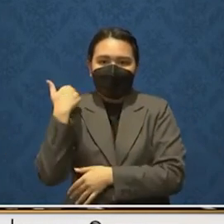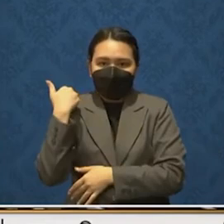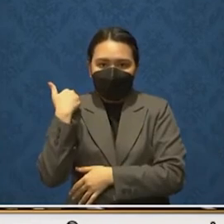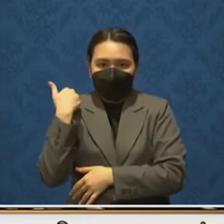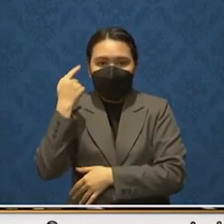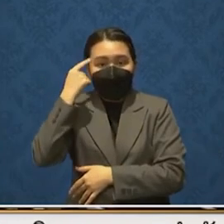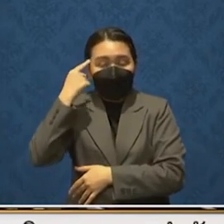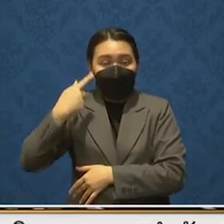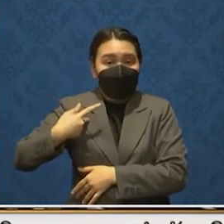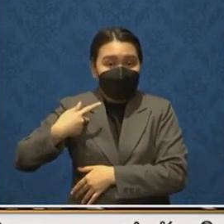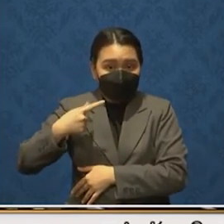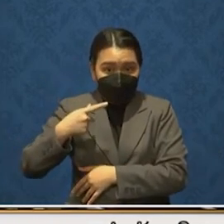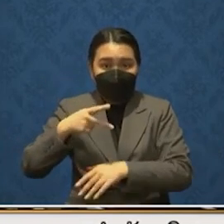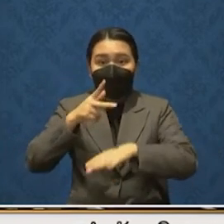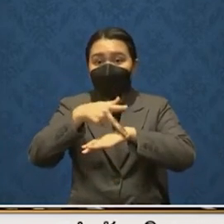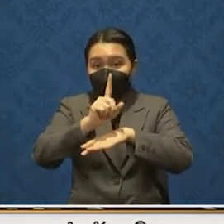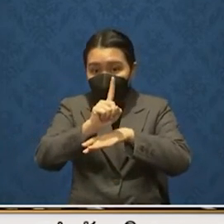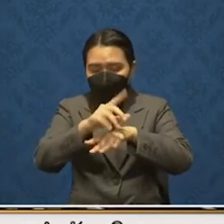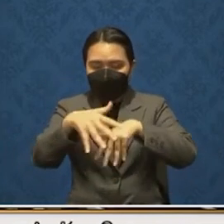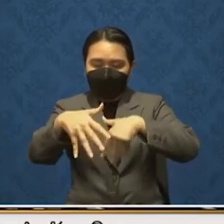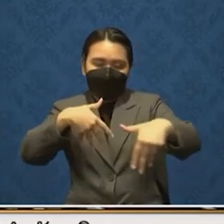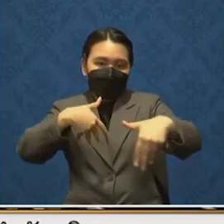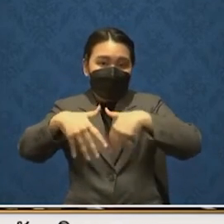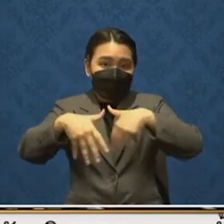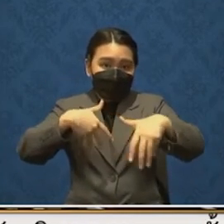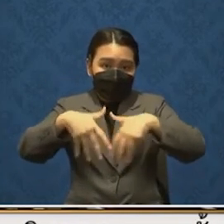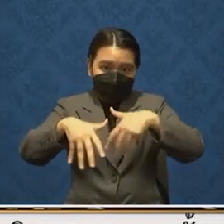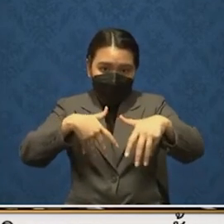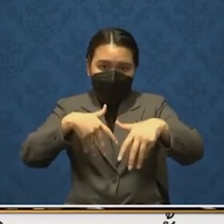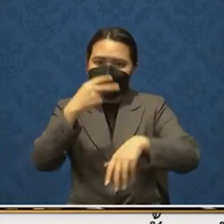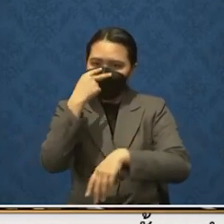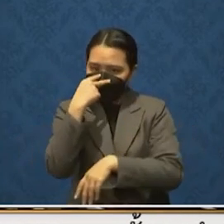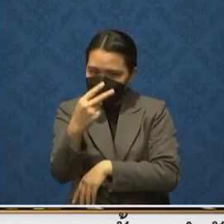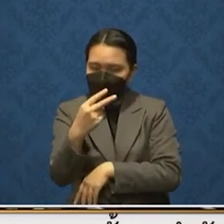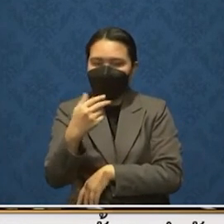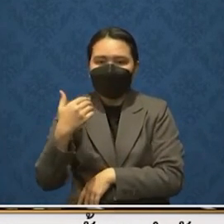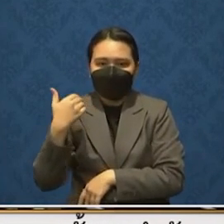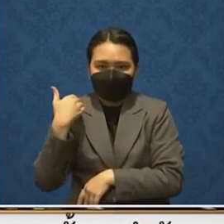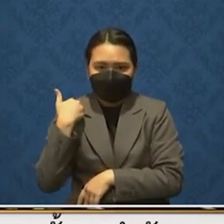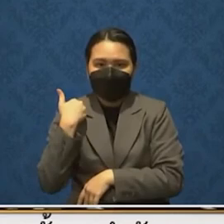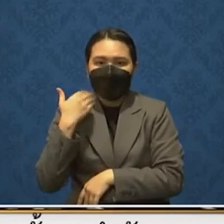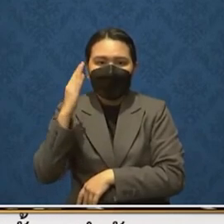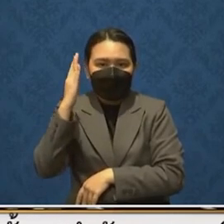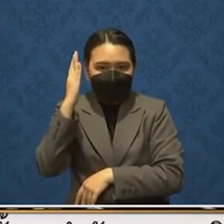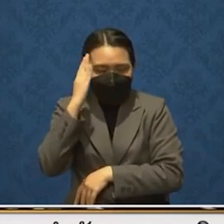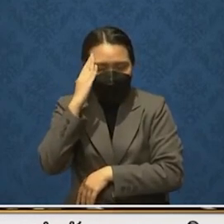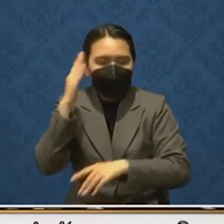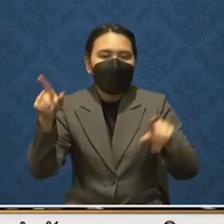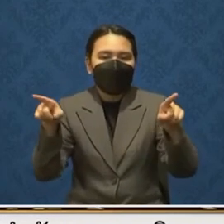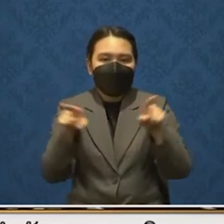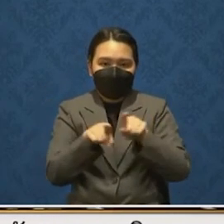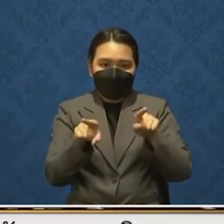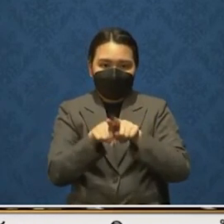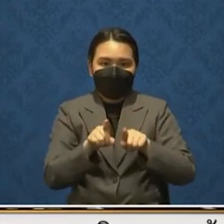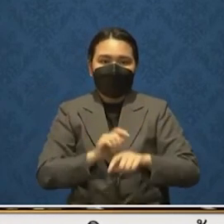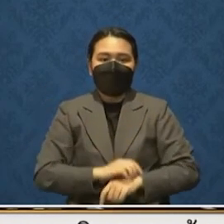านและพี่นองปัชนได้เห็นได้รับรูกันในวันนั้นก